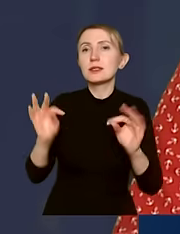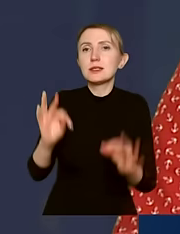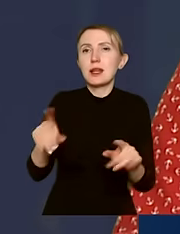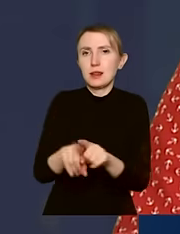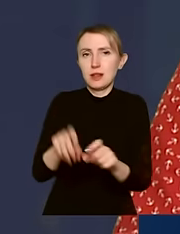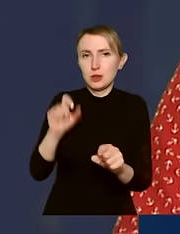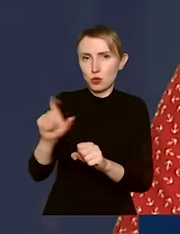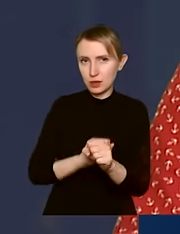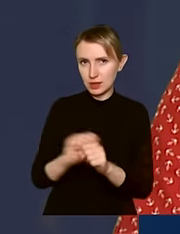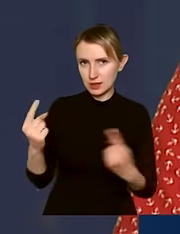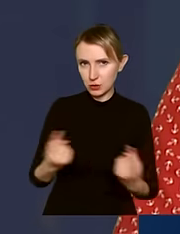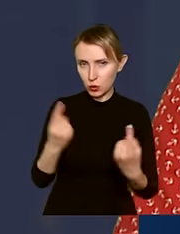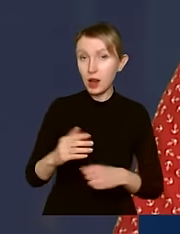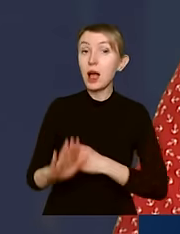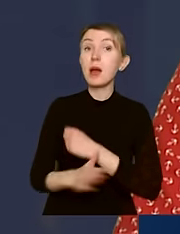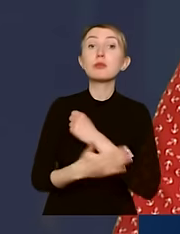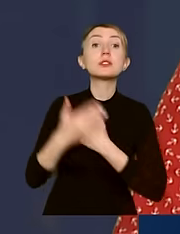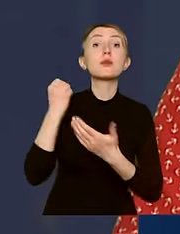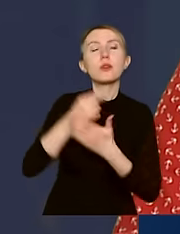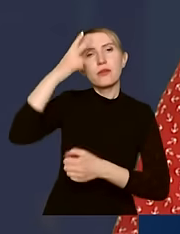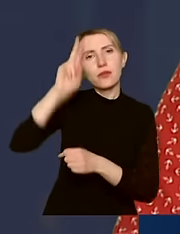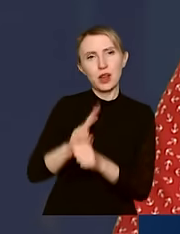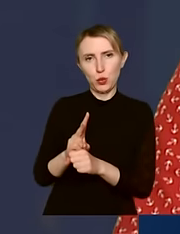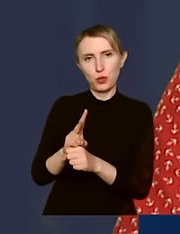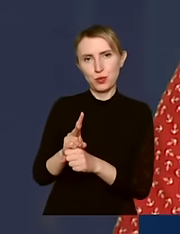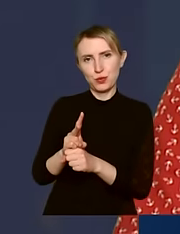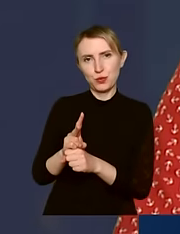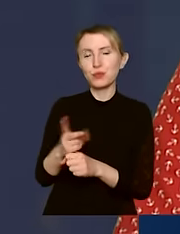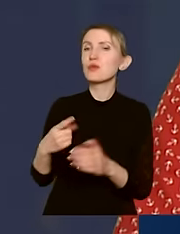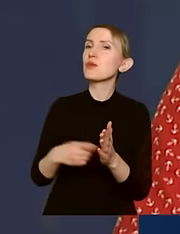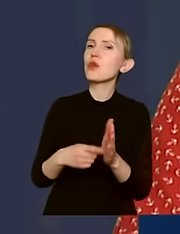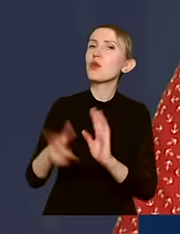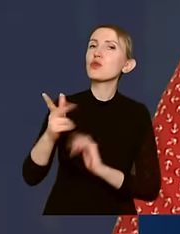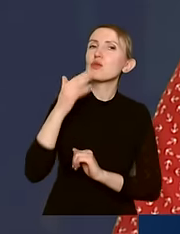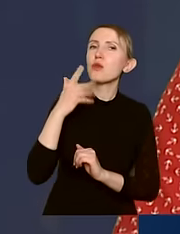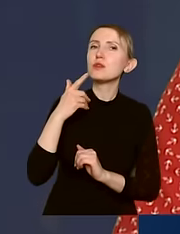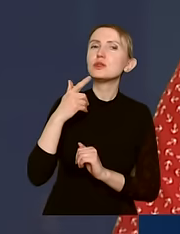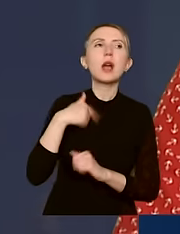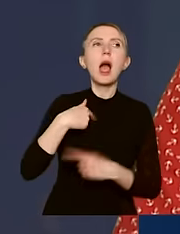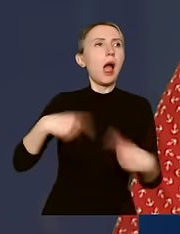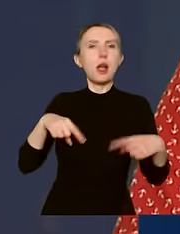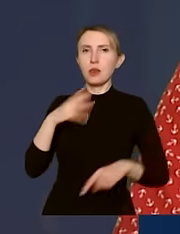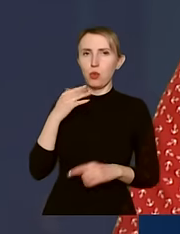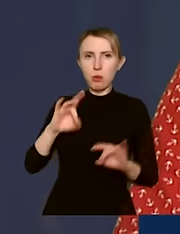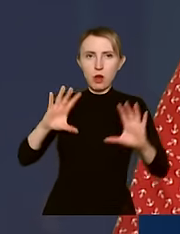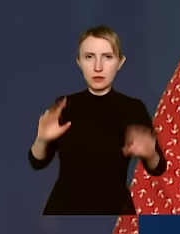Natomiast podstawowy problem leży w wiarygodności. Leży w tym, że ktoś twierdzi, że czegoś nie mówił. No tutaj